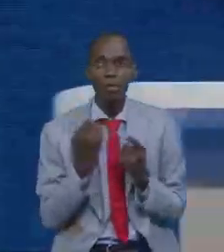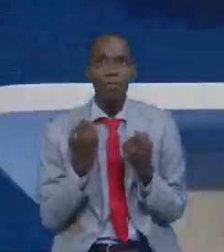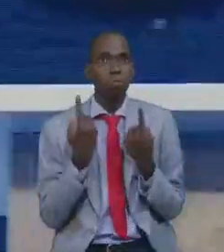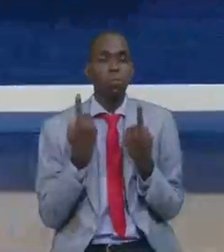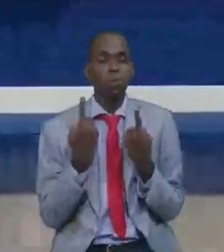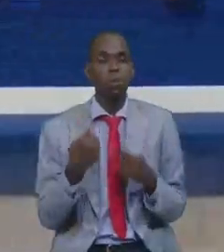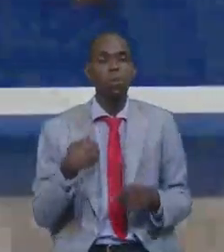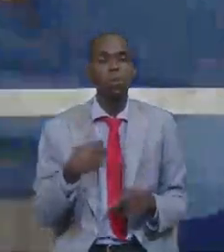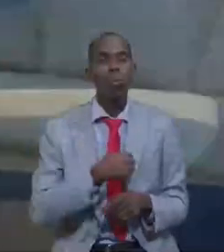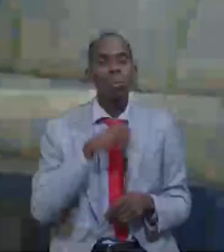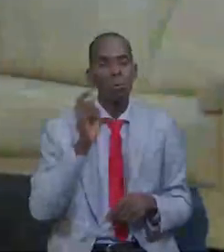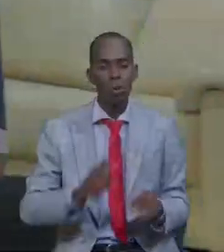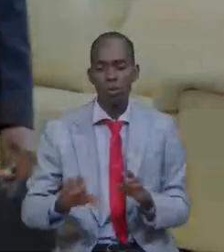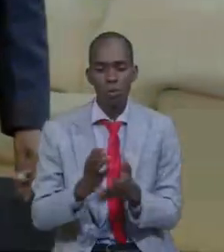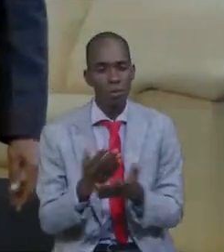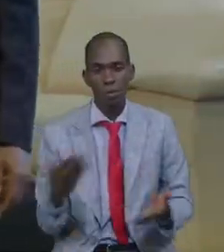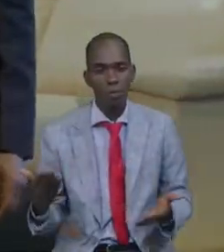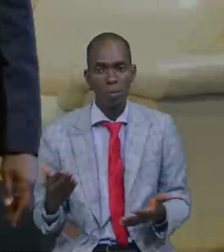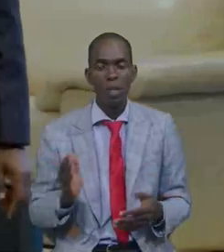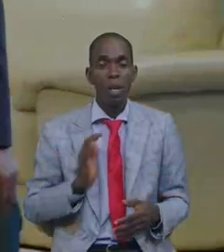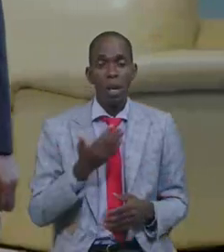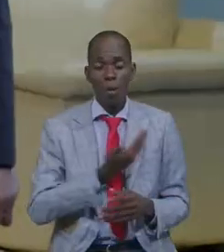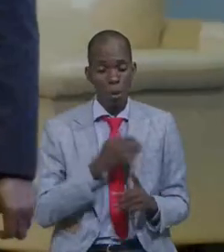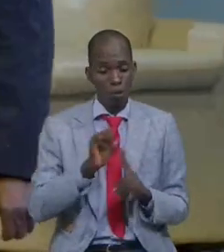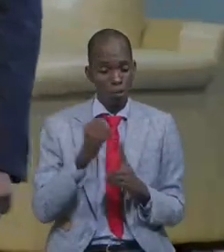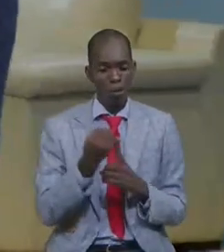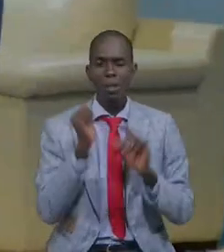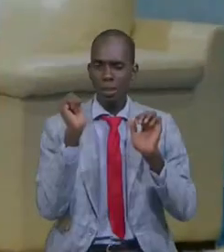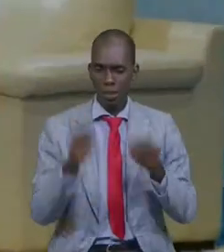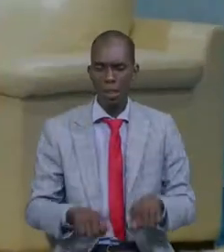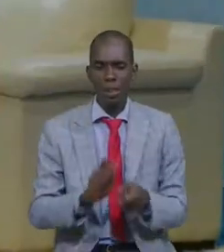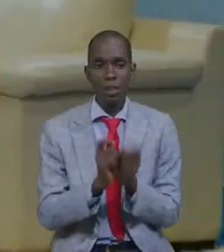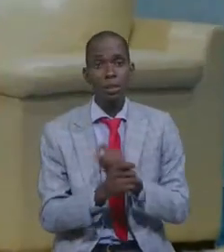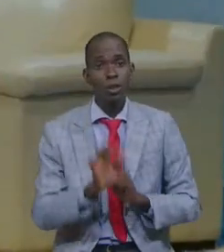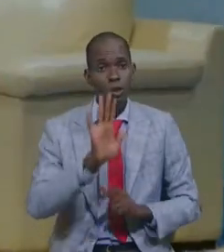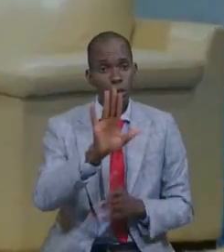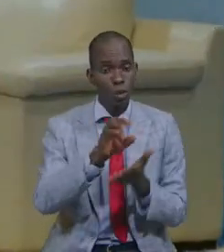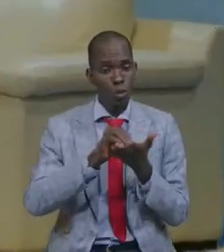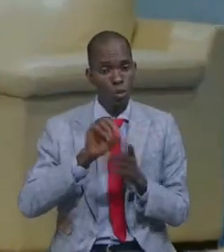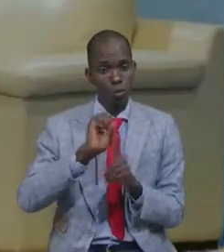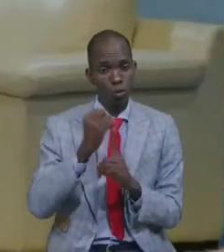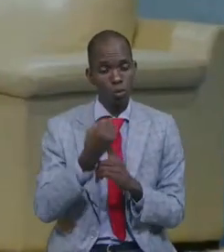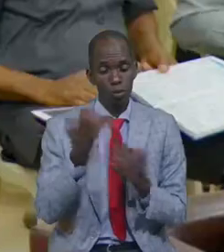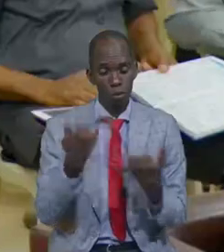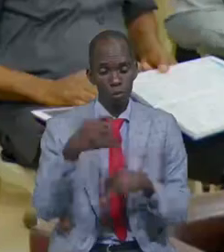quelque chose. Notre situation peut changer. Ta situation ce soir peut changer.